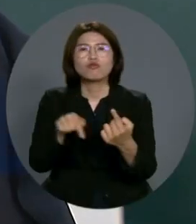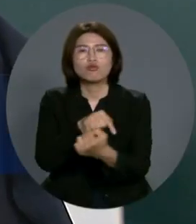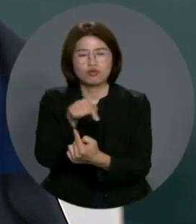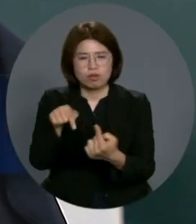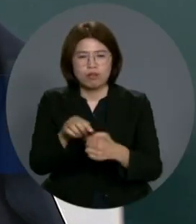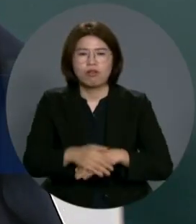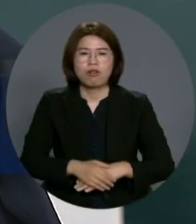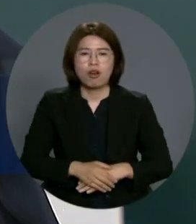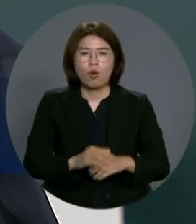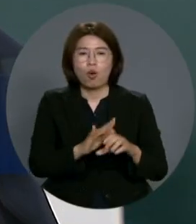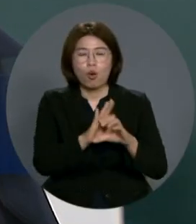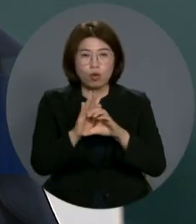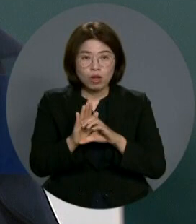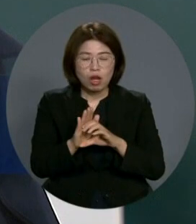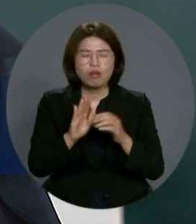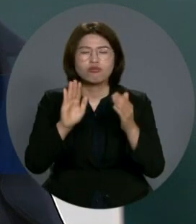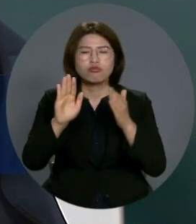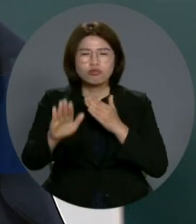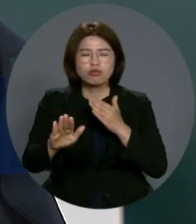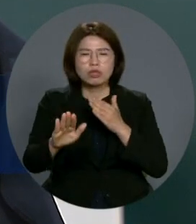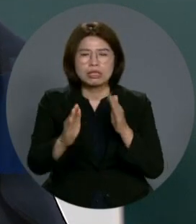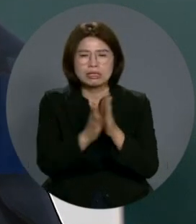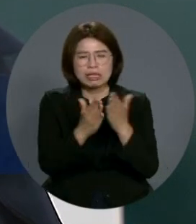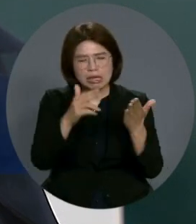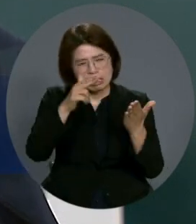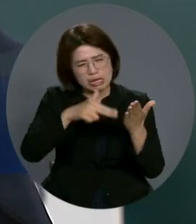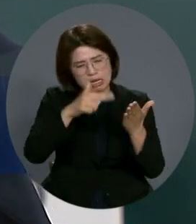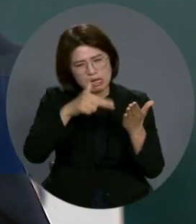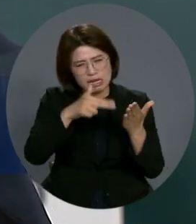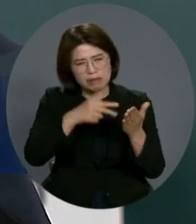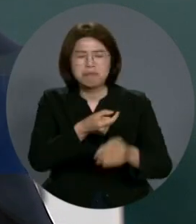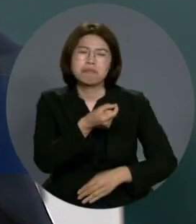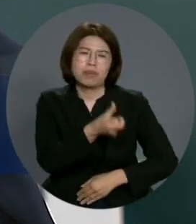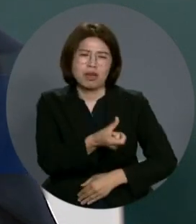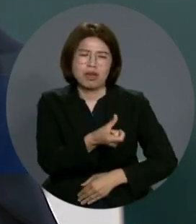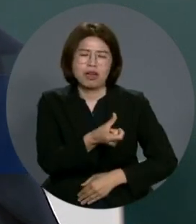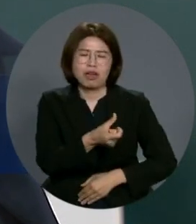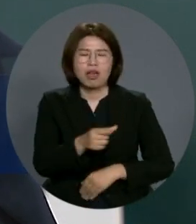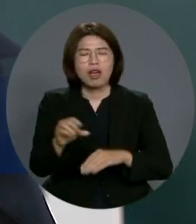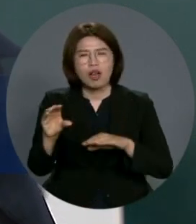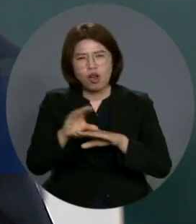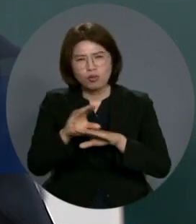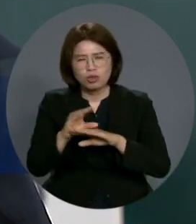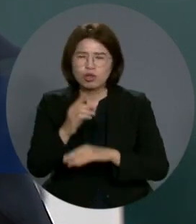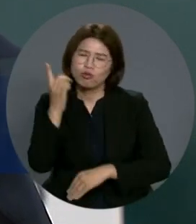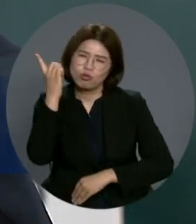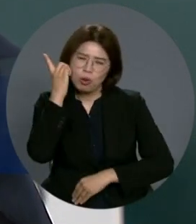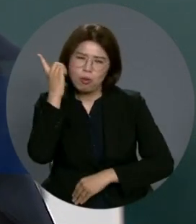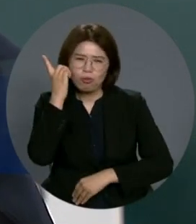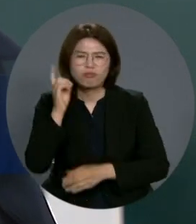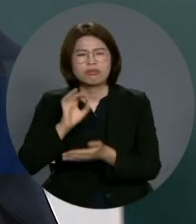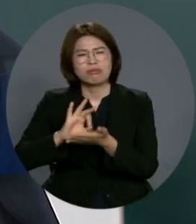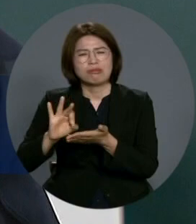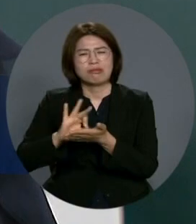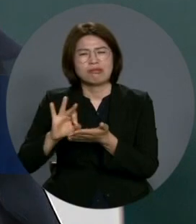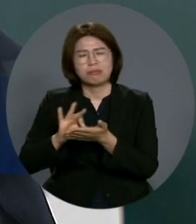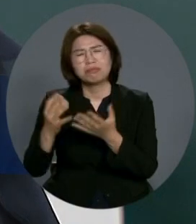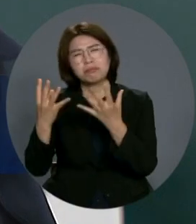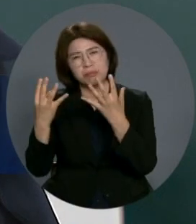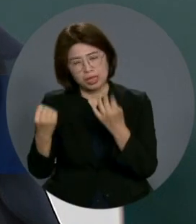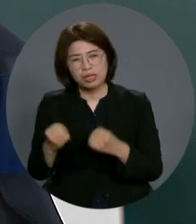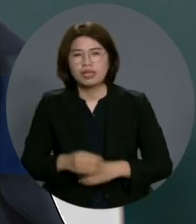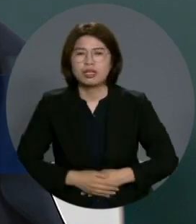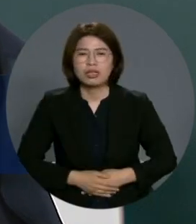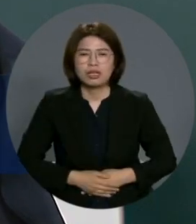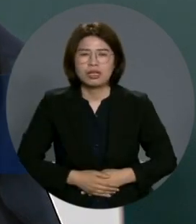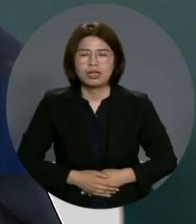실제로 아이들이 책을 읽는 경험보다는 디지털 그 기기에 많이 접하는 기회가 좀 많아졌지